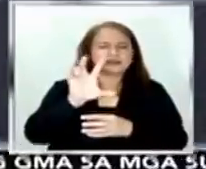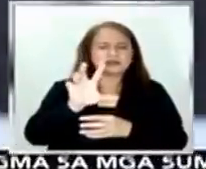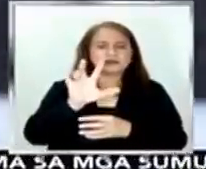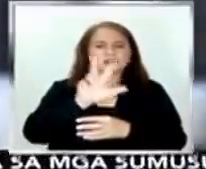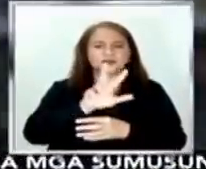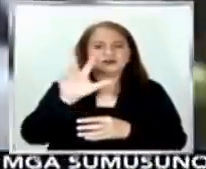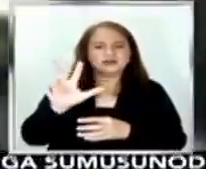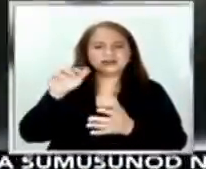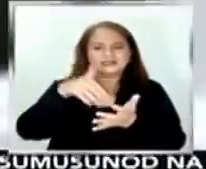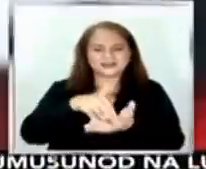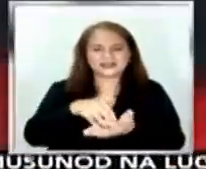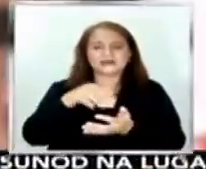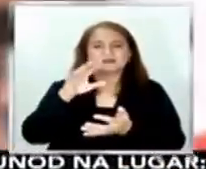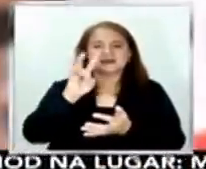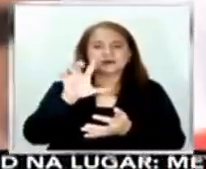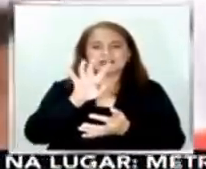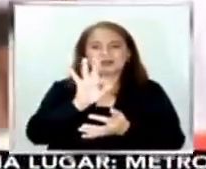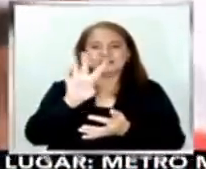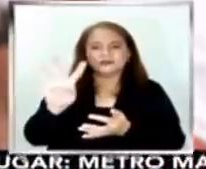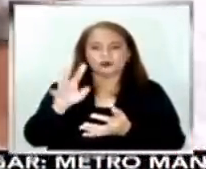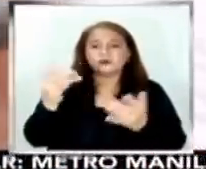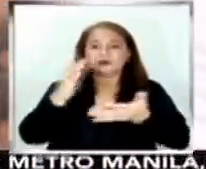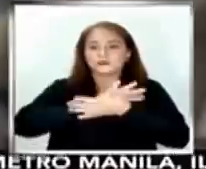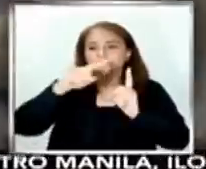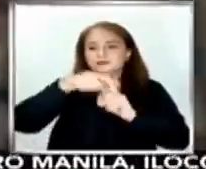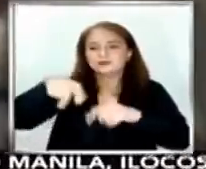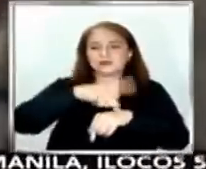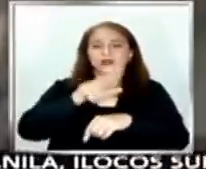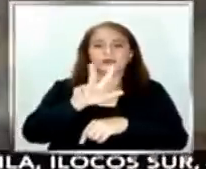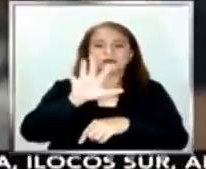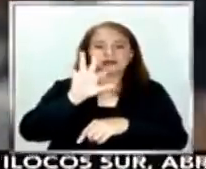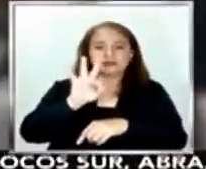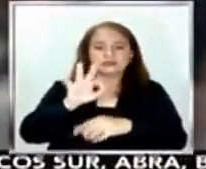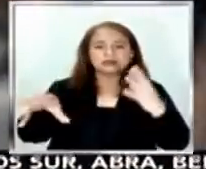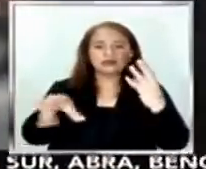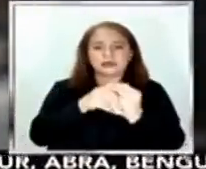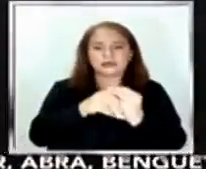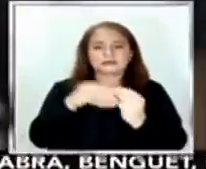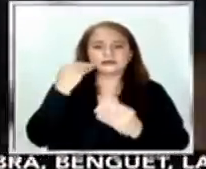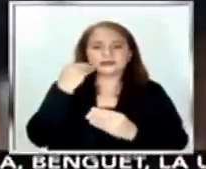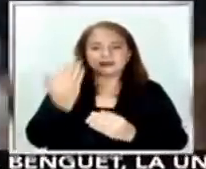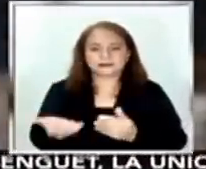663,794 ang total COVID cases sa bansa. 39 naman ang nadagdag sa mga namatay, kaya